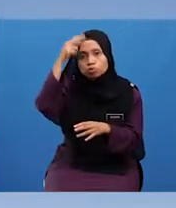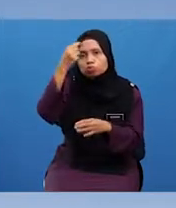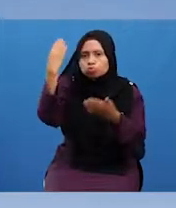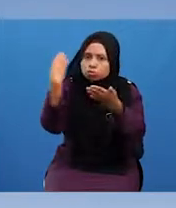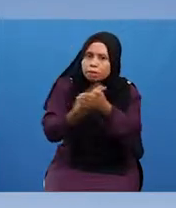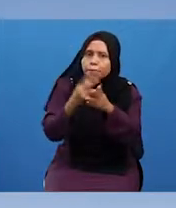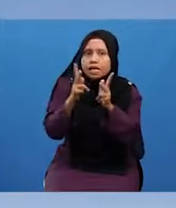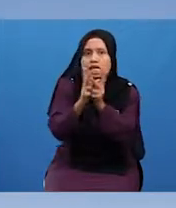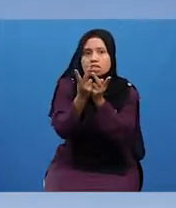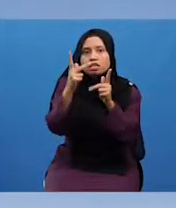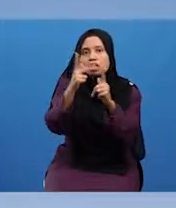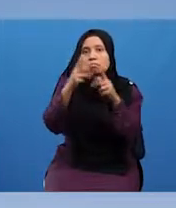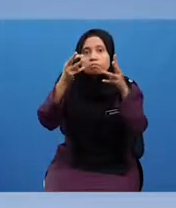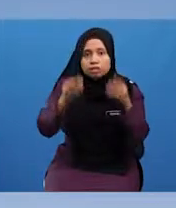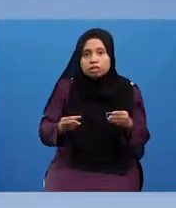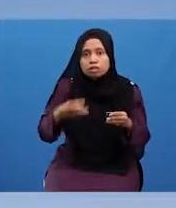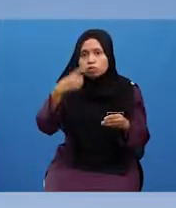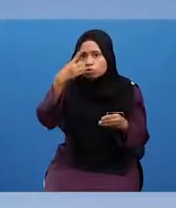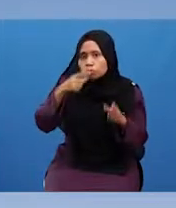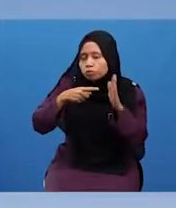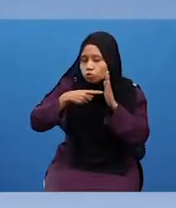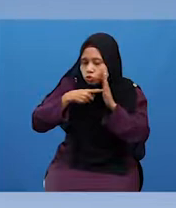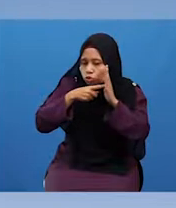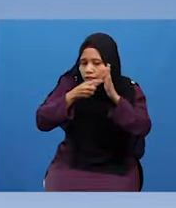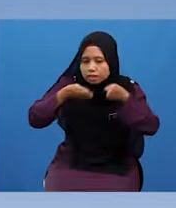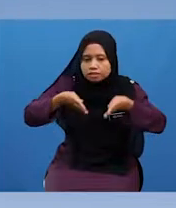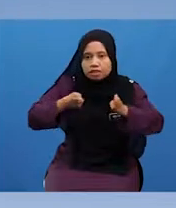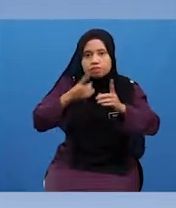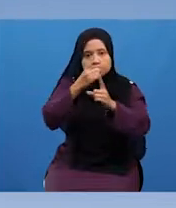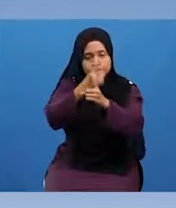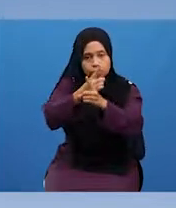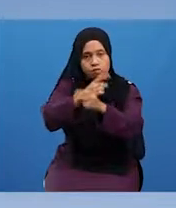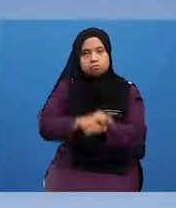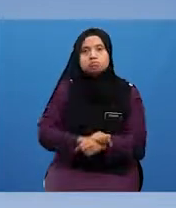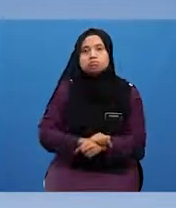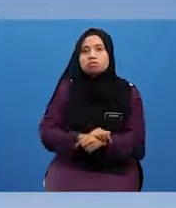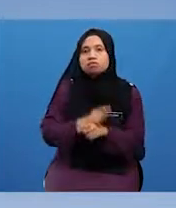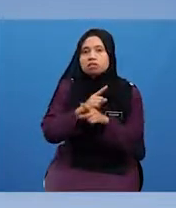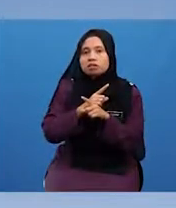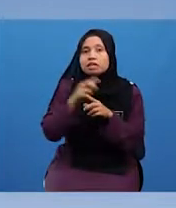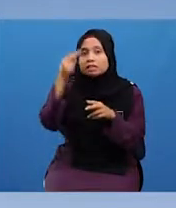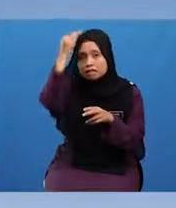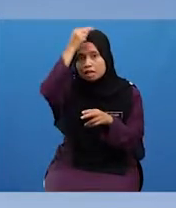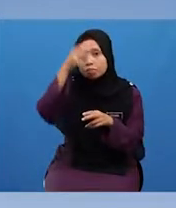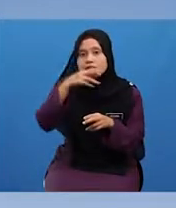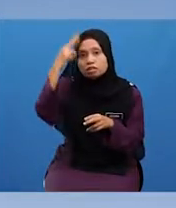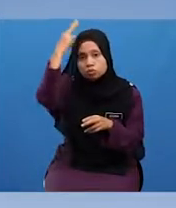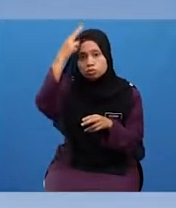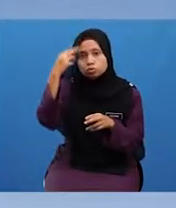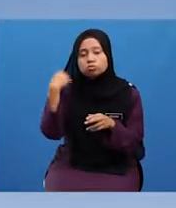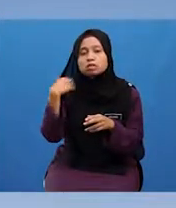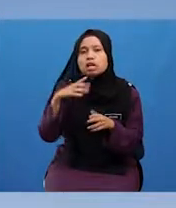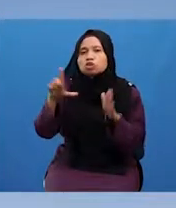menyampaikan kitab kepada manusia untuk menunjukkan kebenaran. Nabi dan Rasul adalah